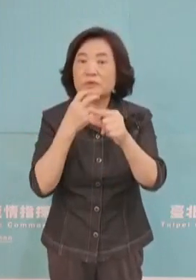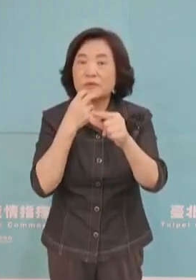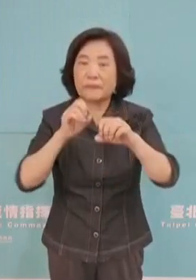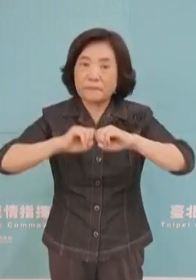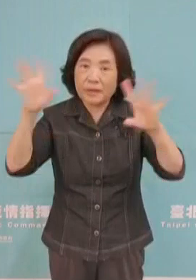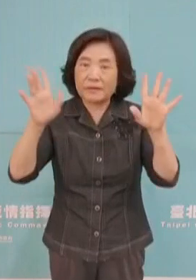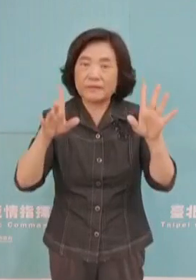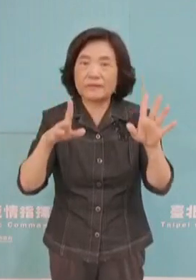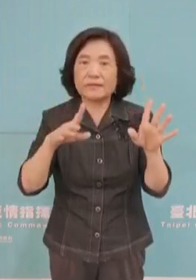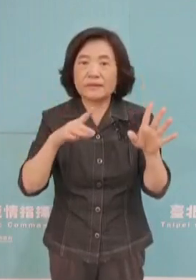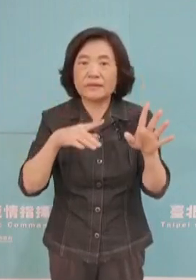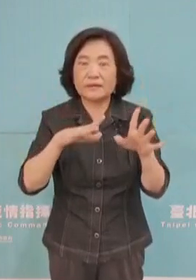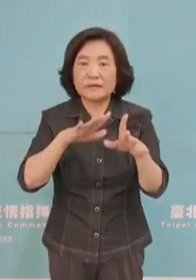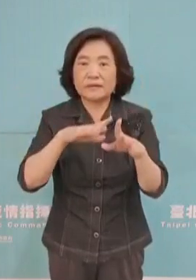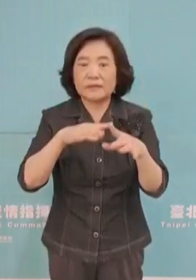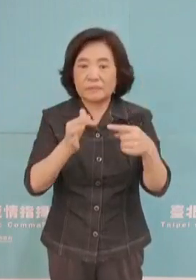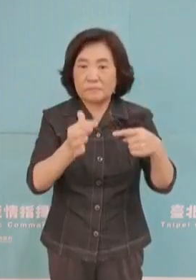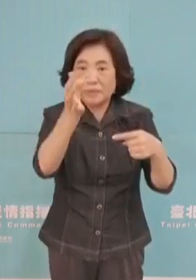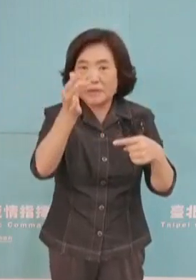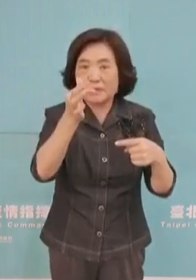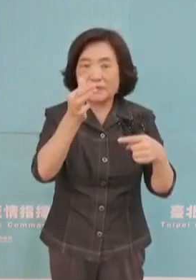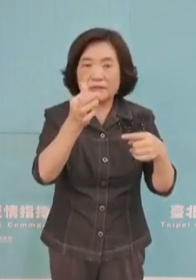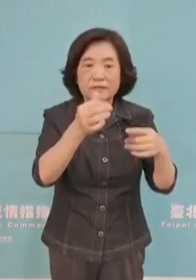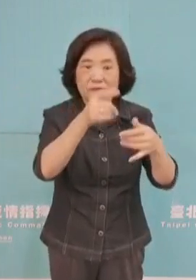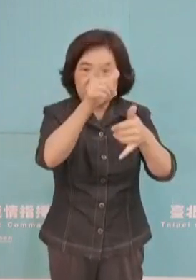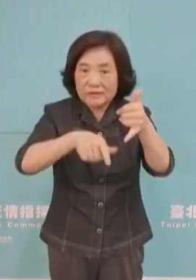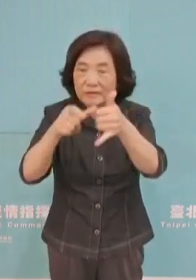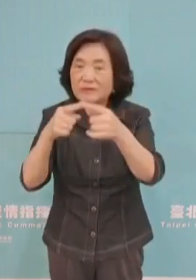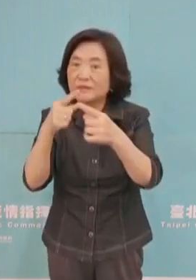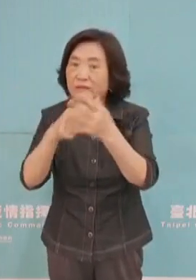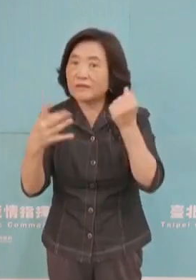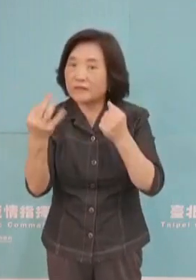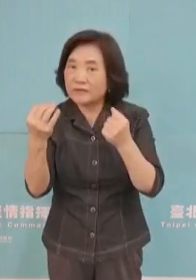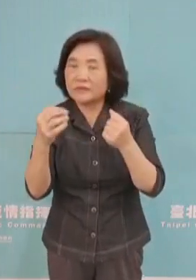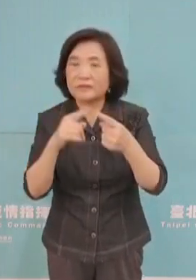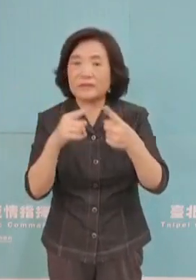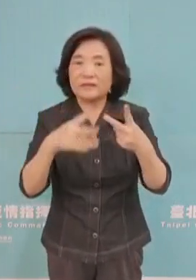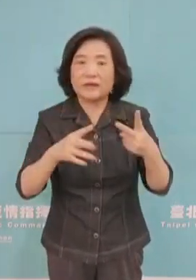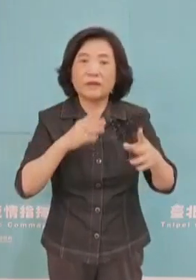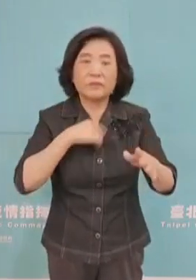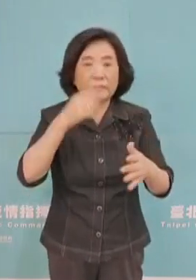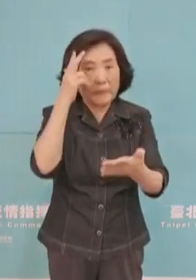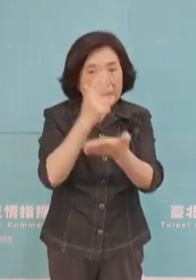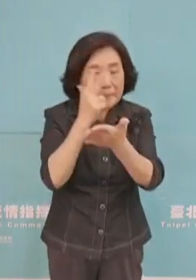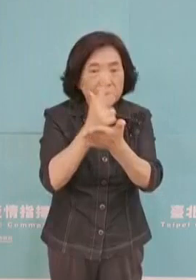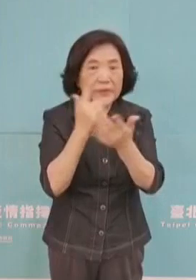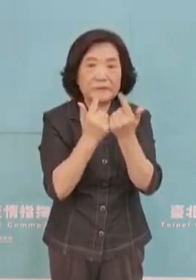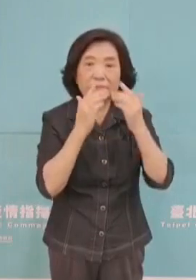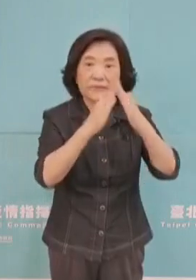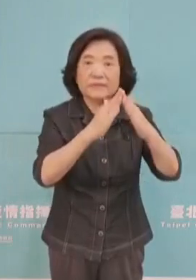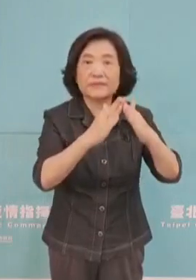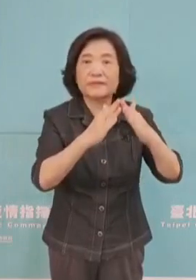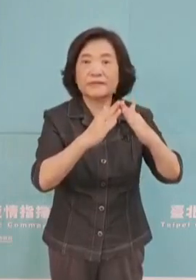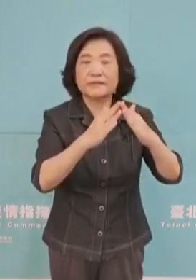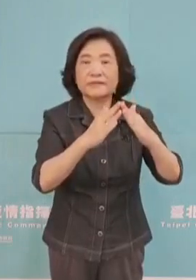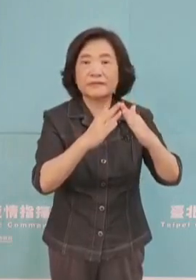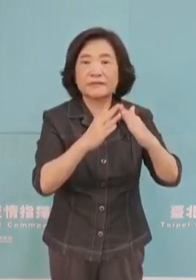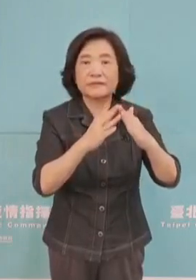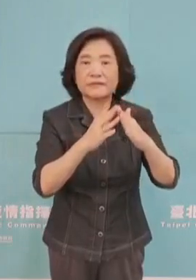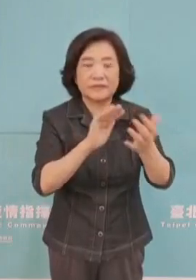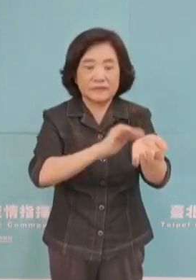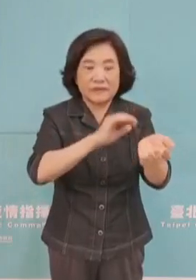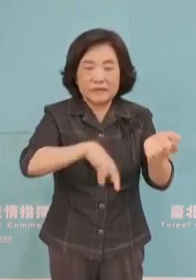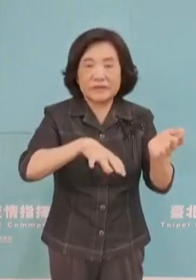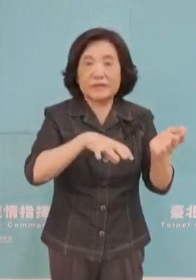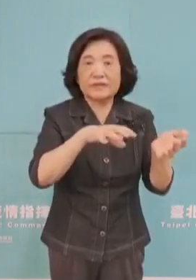确诊病例数跟我们的阳性。每个礼拜哈，我们台北市20个医院